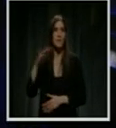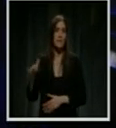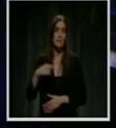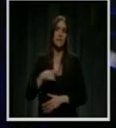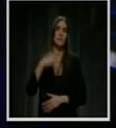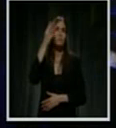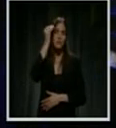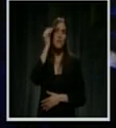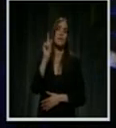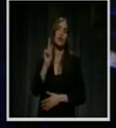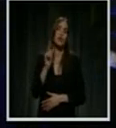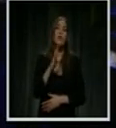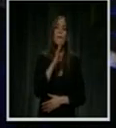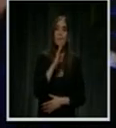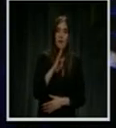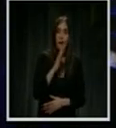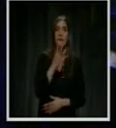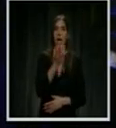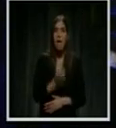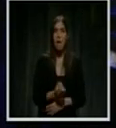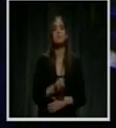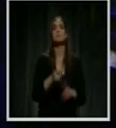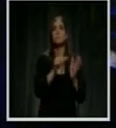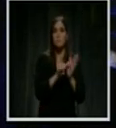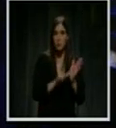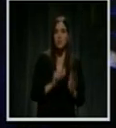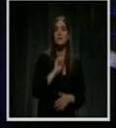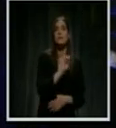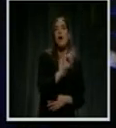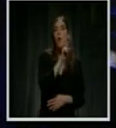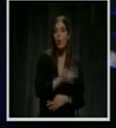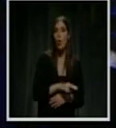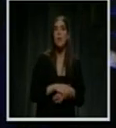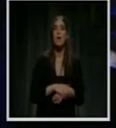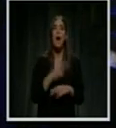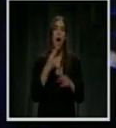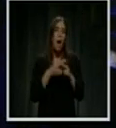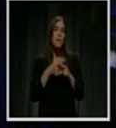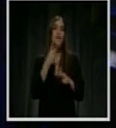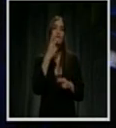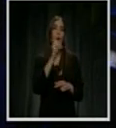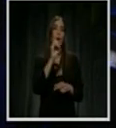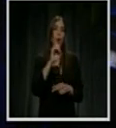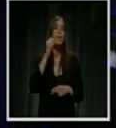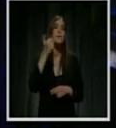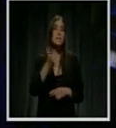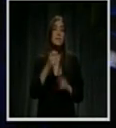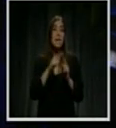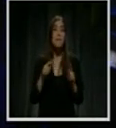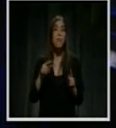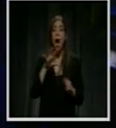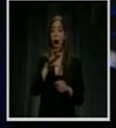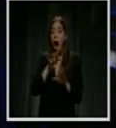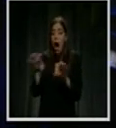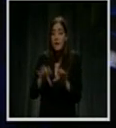ingħata aspettattivi leġittimi dak li għamel il-Partit Nazzjonalista fl-2006, imma fejn jidħlu partijiet tal-gvern. Fejn jidħlu partijiet tal-gvern